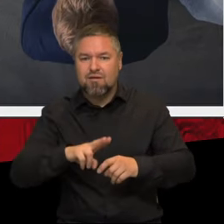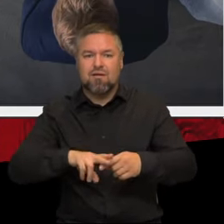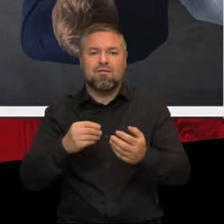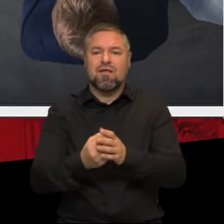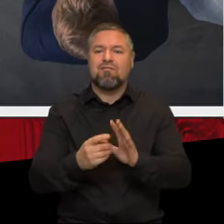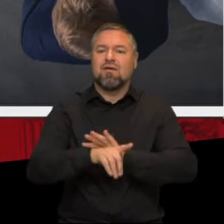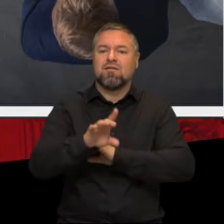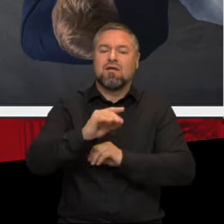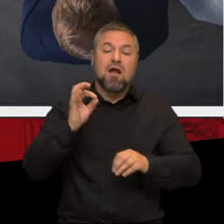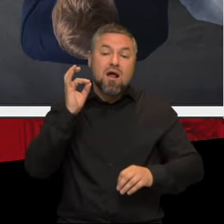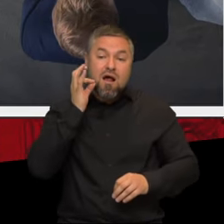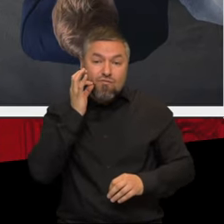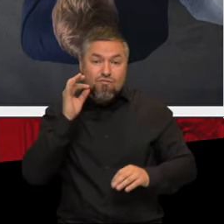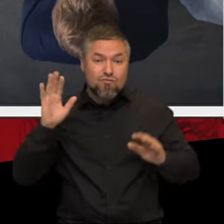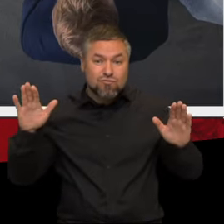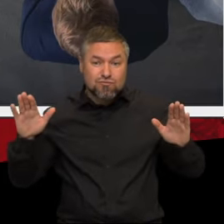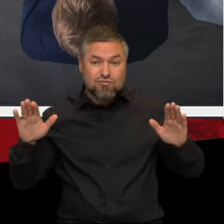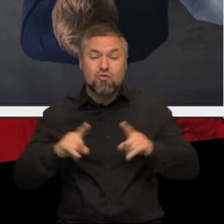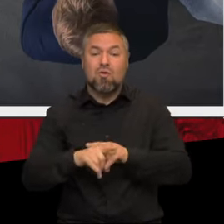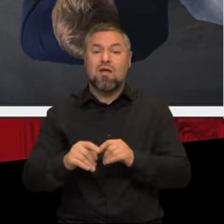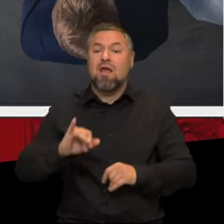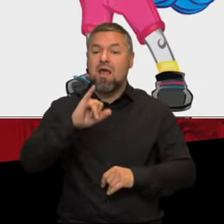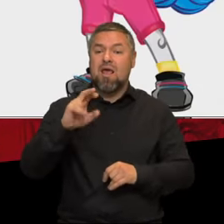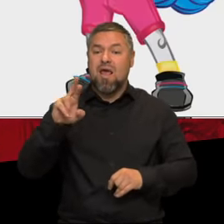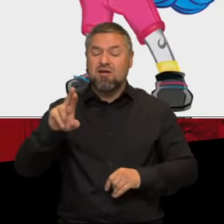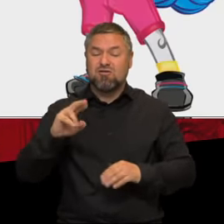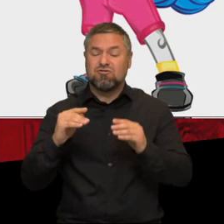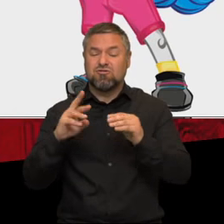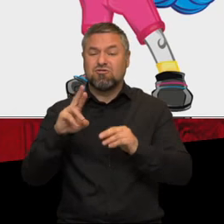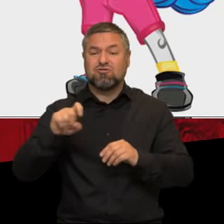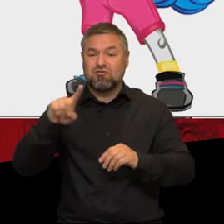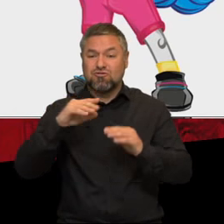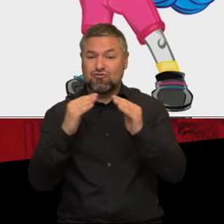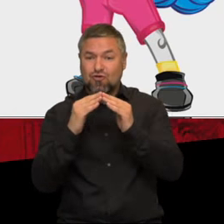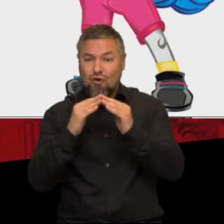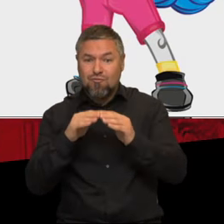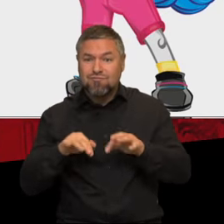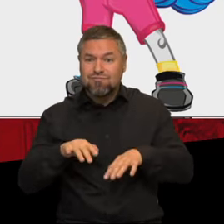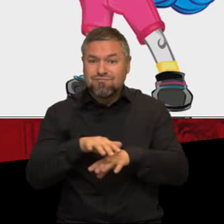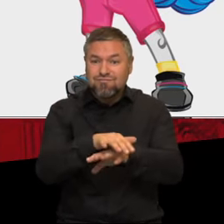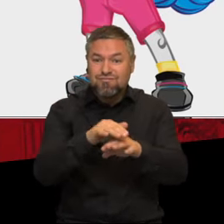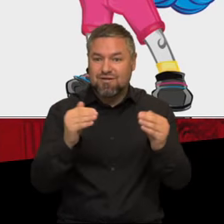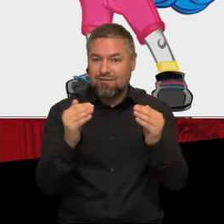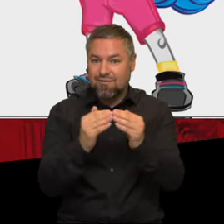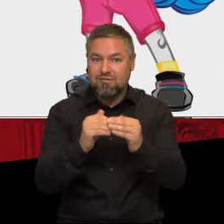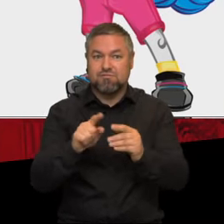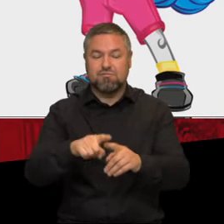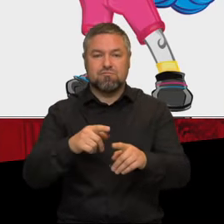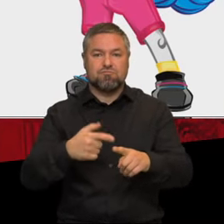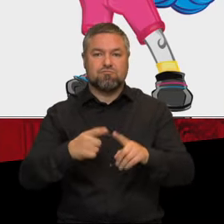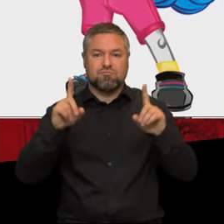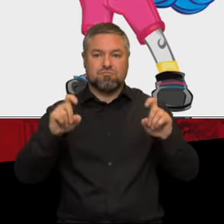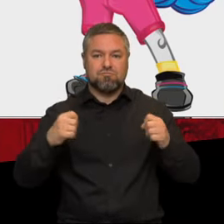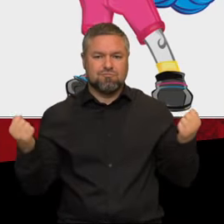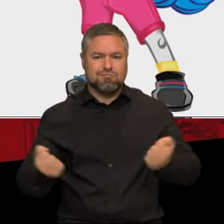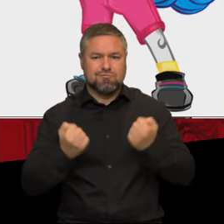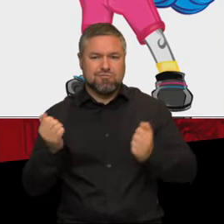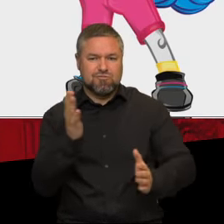domki dla jeży. Szanowni Państwo, rozpoczynający się rok akademicki to czas intensywnych przygotowań